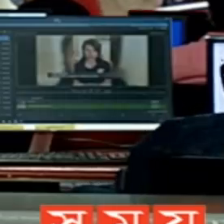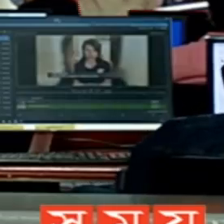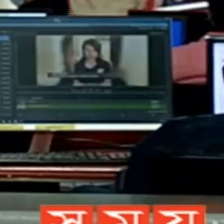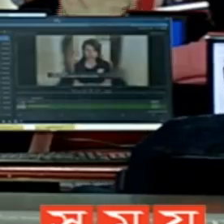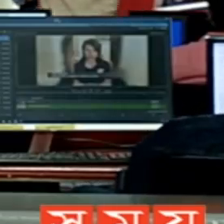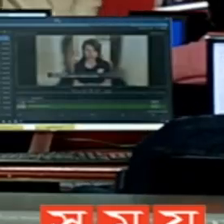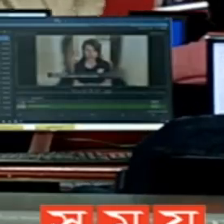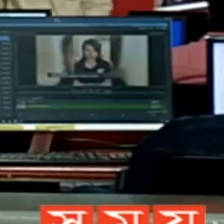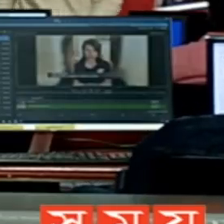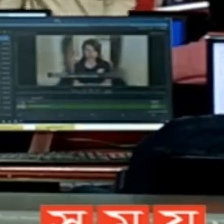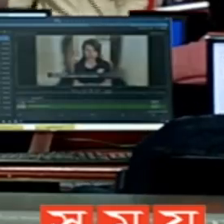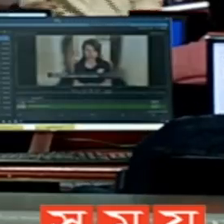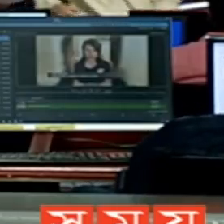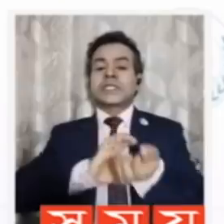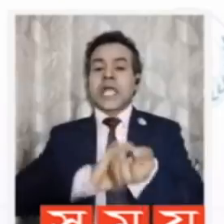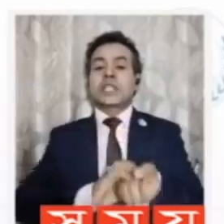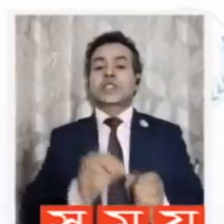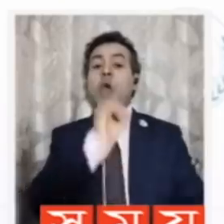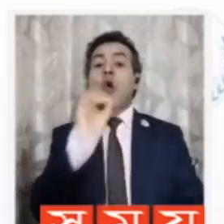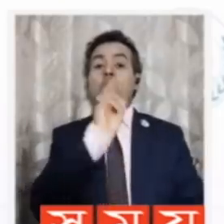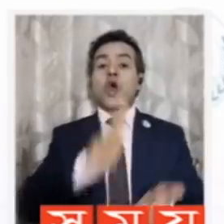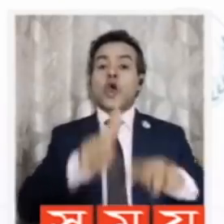প্রচারিত হচ্ছে, আমরা সরাসরি চলে যাচ্ছি সেখানে।